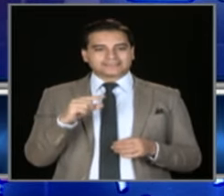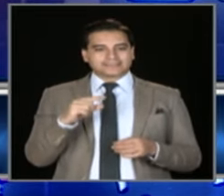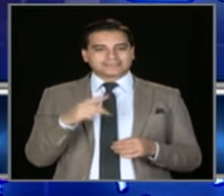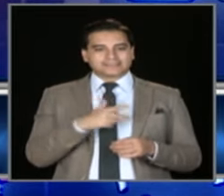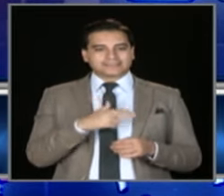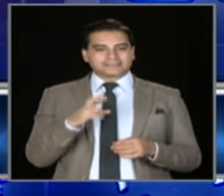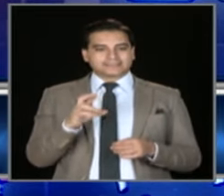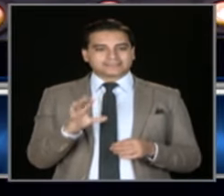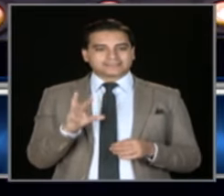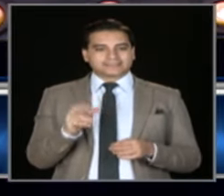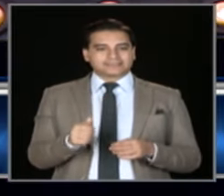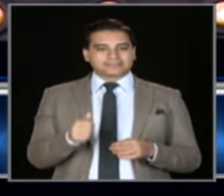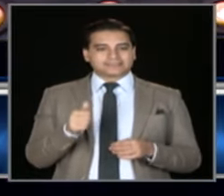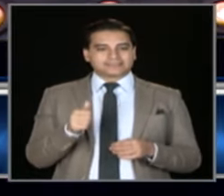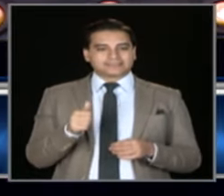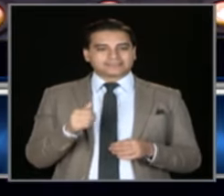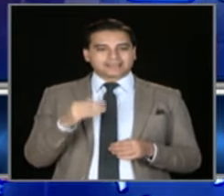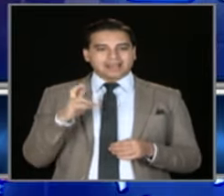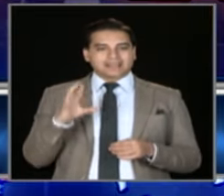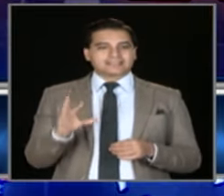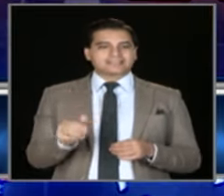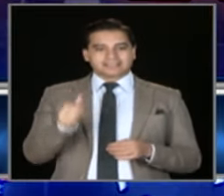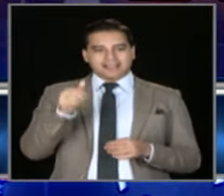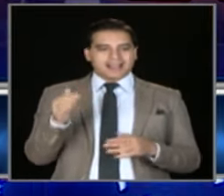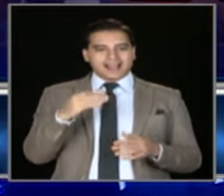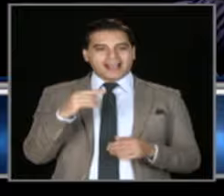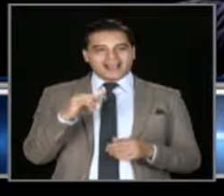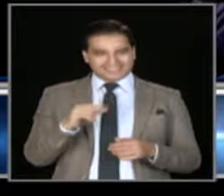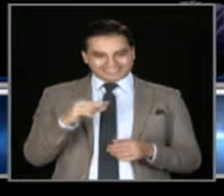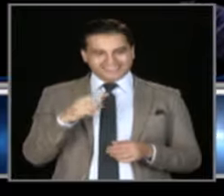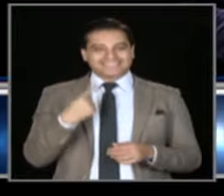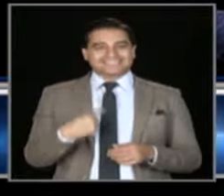زها أو سها. زها حديد، إجابة صحيحة.